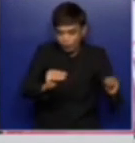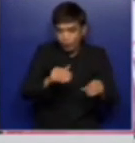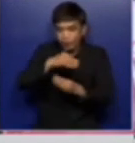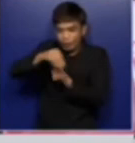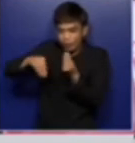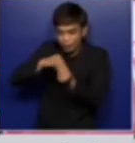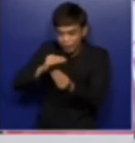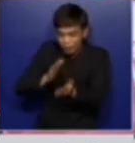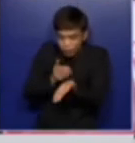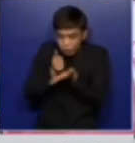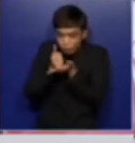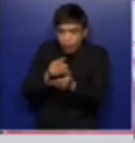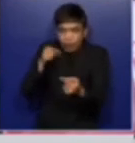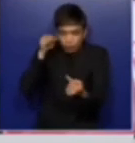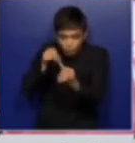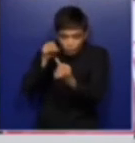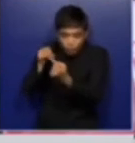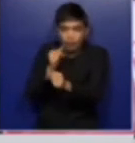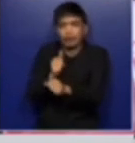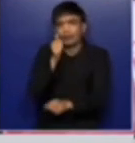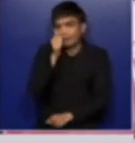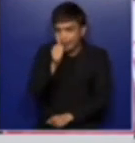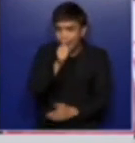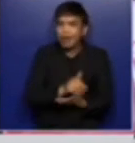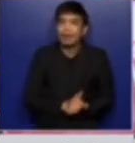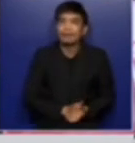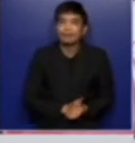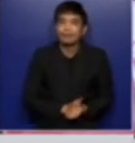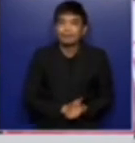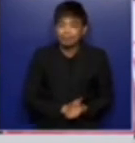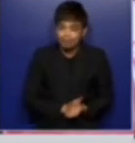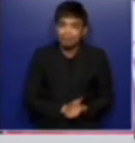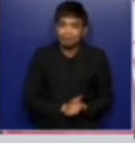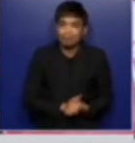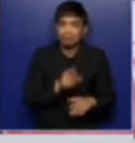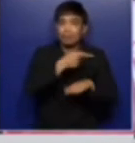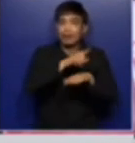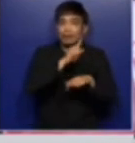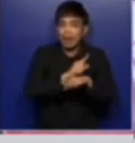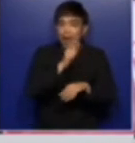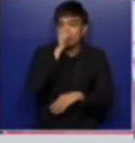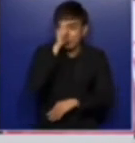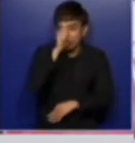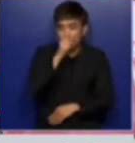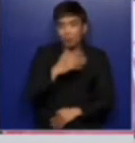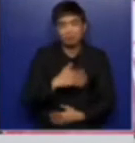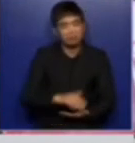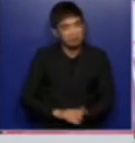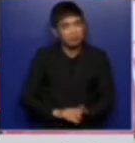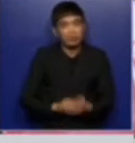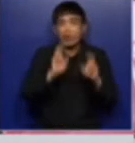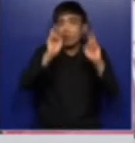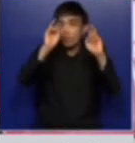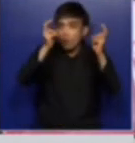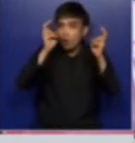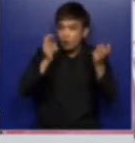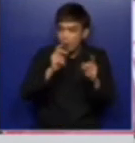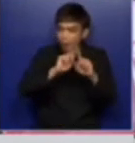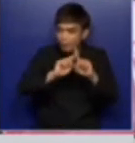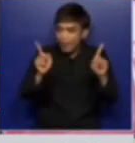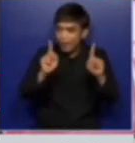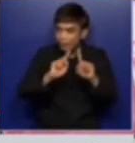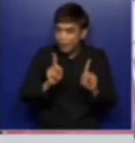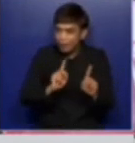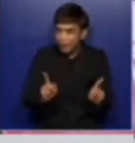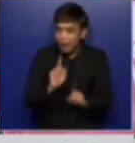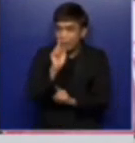ได้ตรงจุดกว่าท่านประธานที่เคารพครับมีประเด็นแปลกใหม่ที่เกิดขึ้นในการจัดสรรงบประมาณ